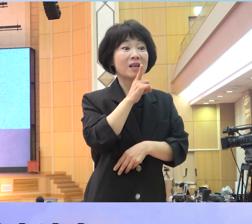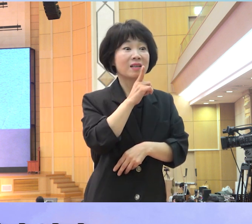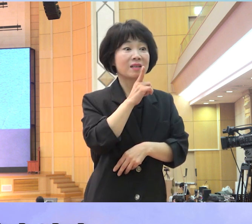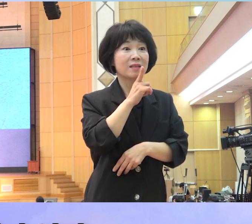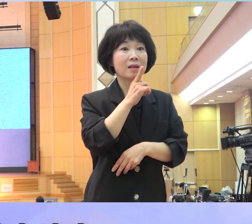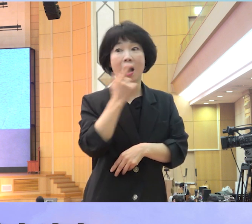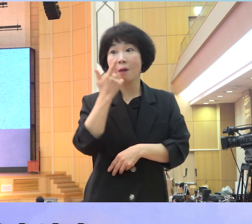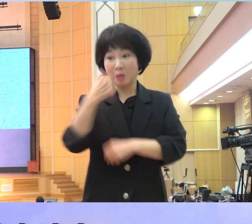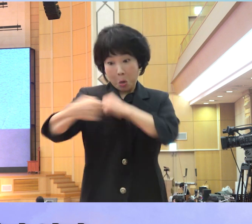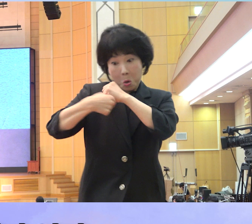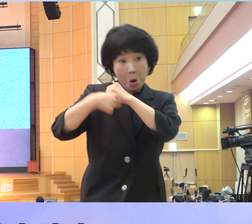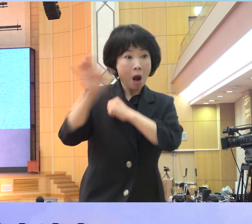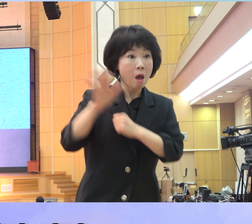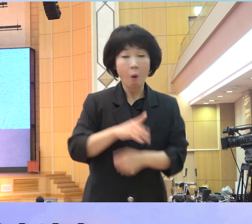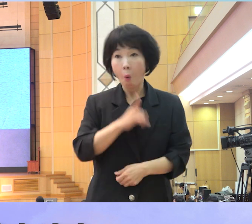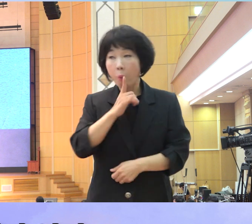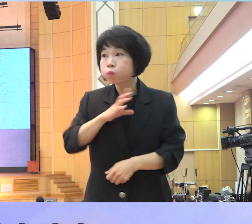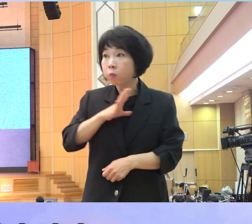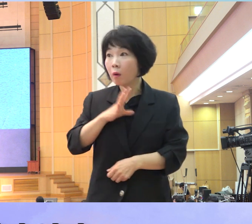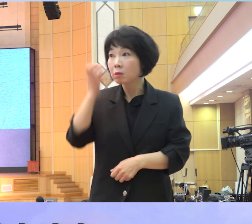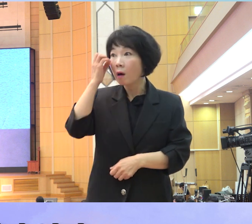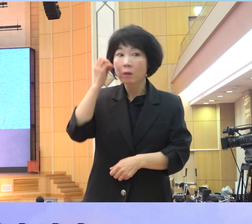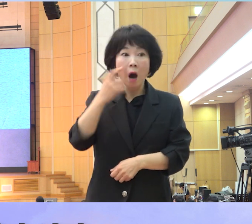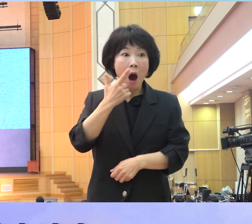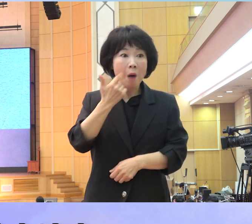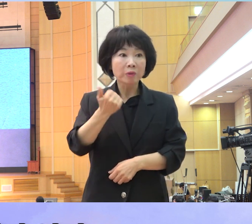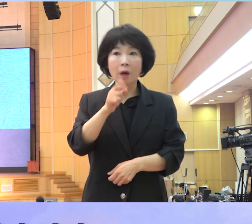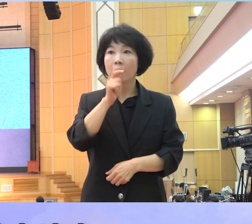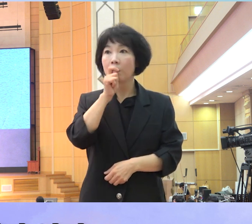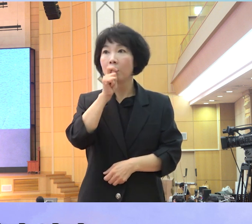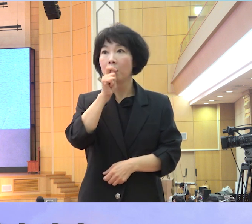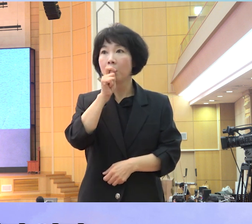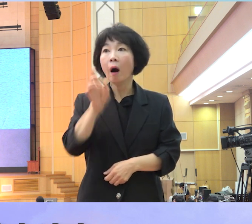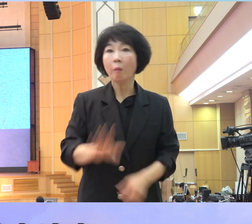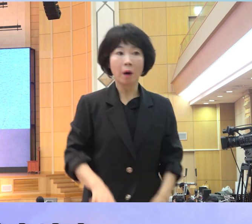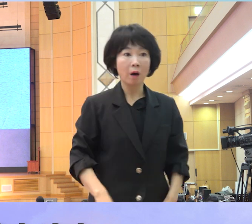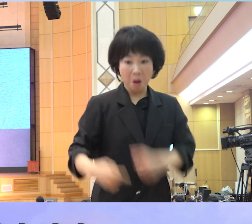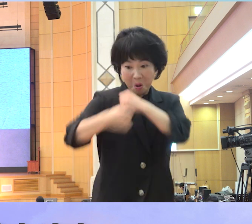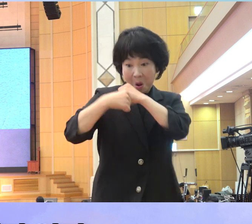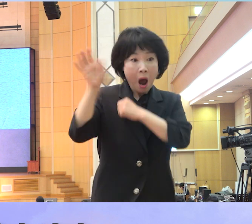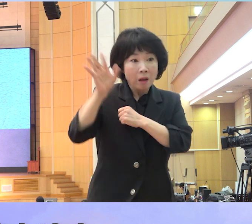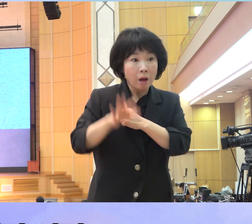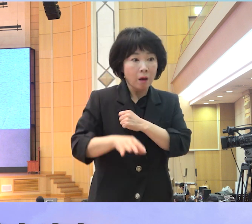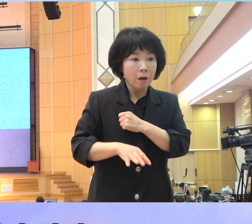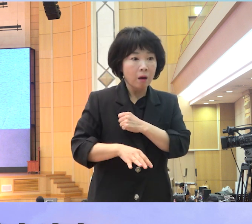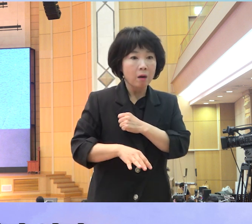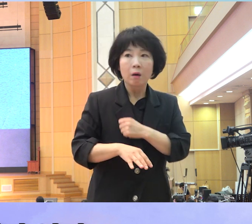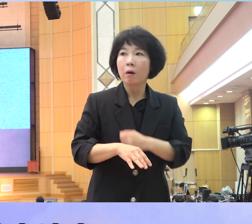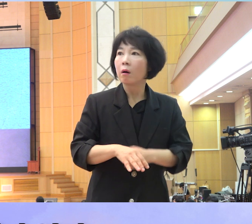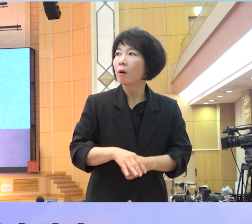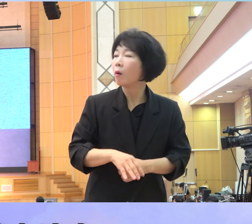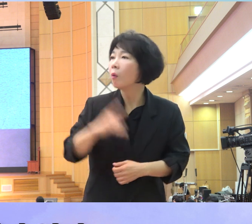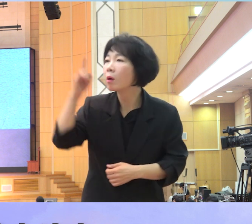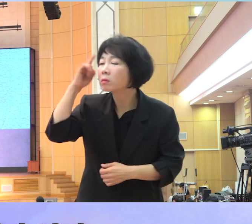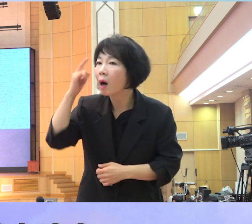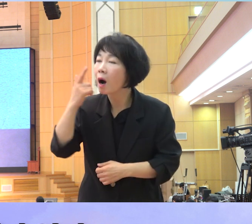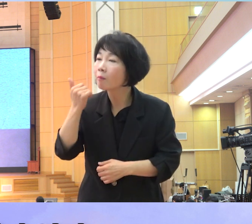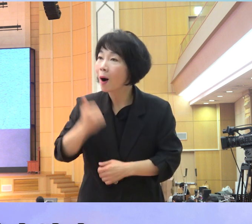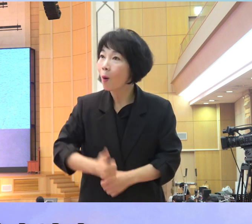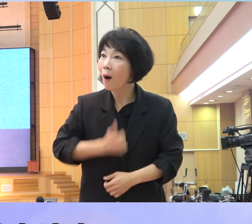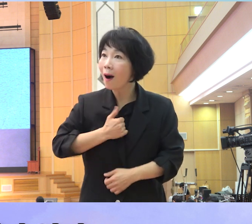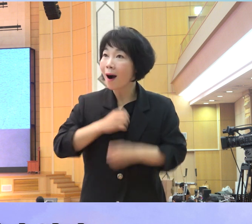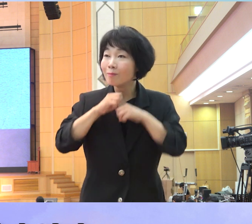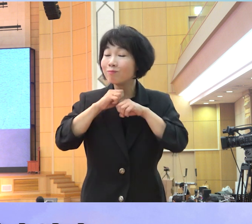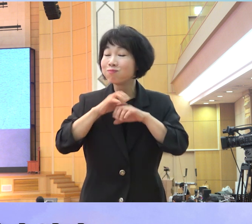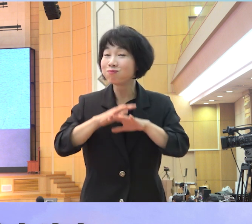된 거야? 이럴 줄 알았더니 이게 웬걸 또 다행히도 그 사이 시간에 화가 좀 풀리신